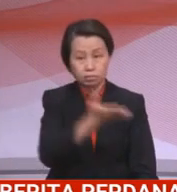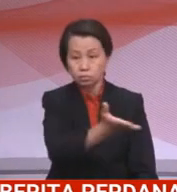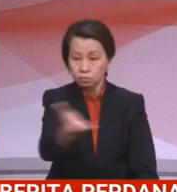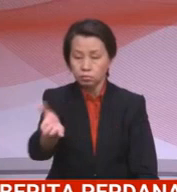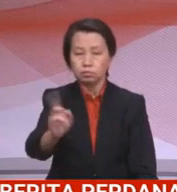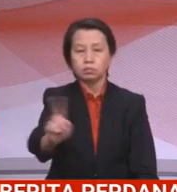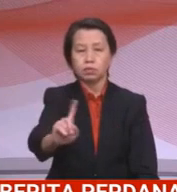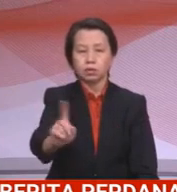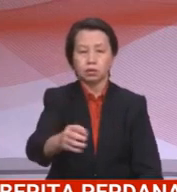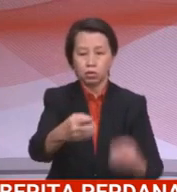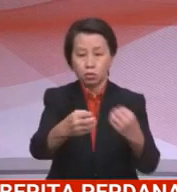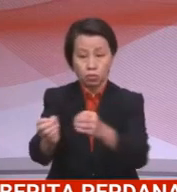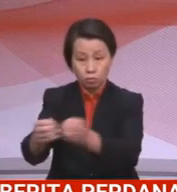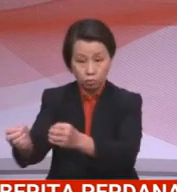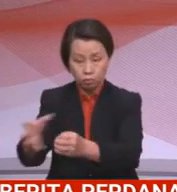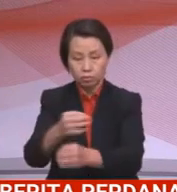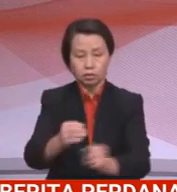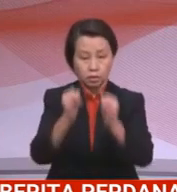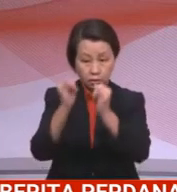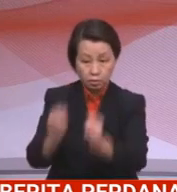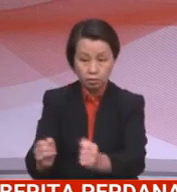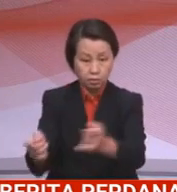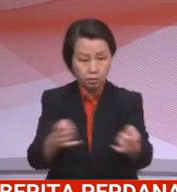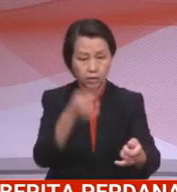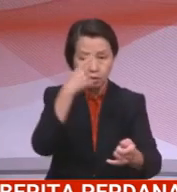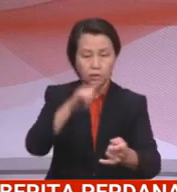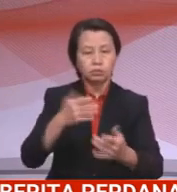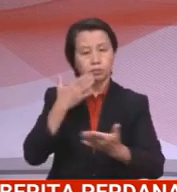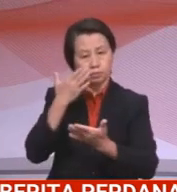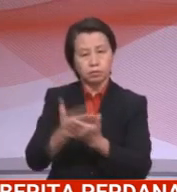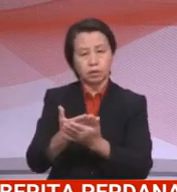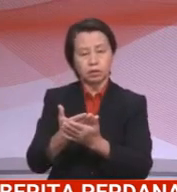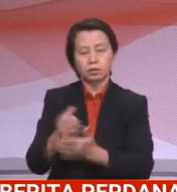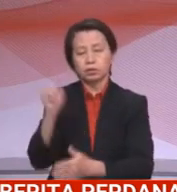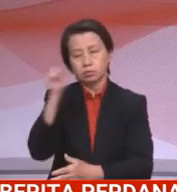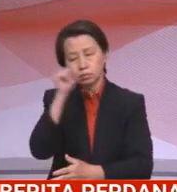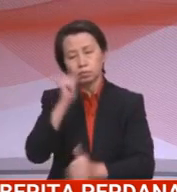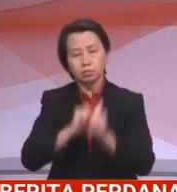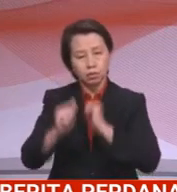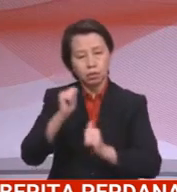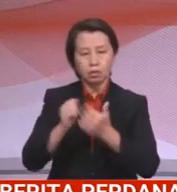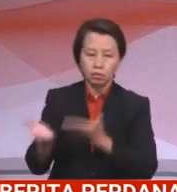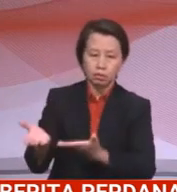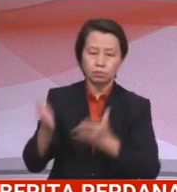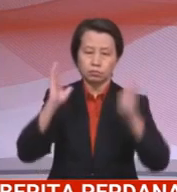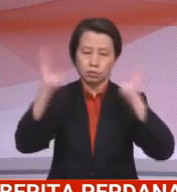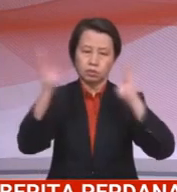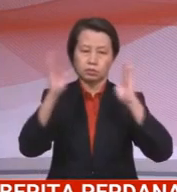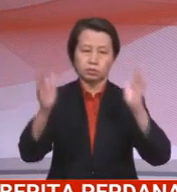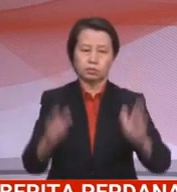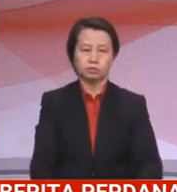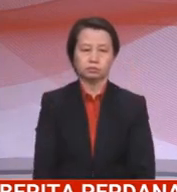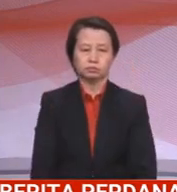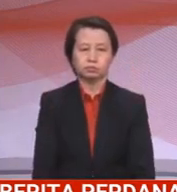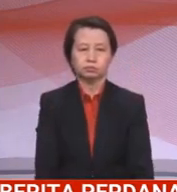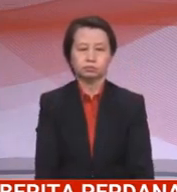daripada ada banyak organisasi dan individu bagi kebaikan industri seni pada hai